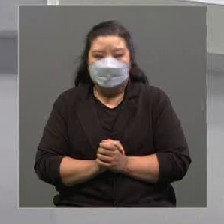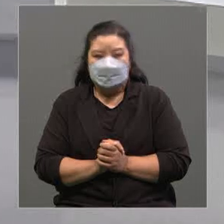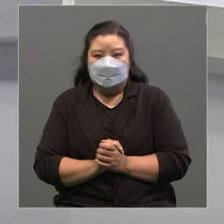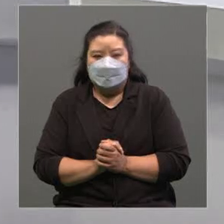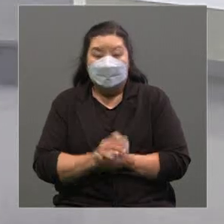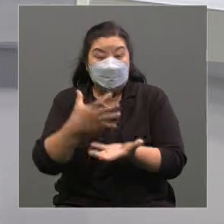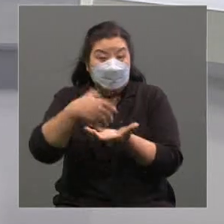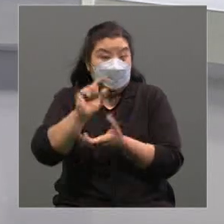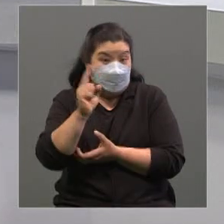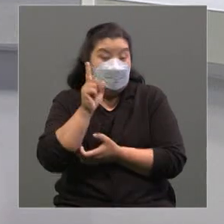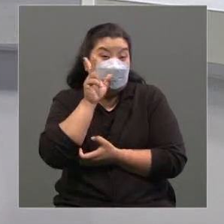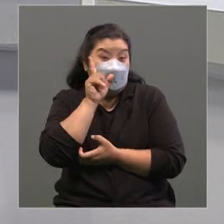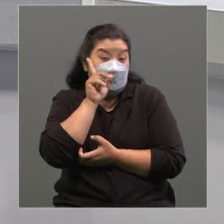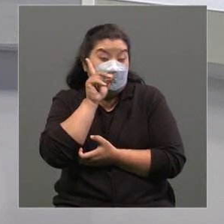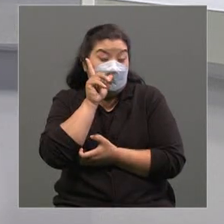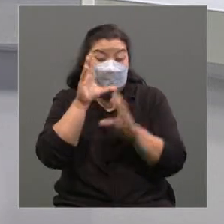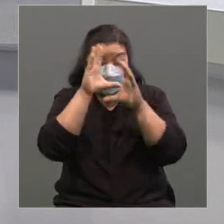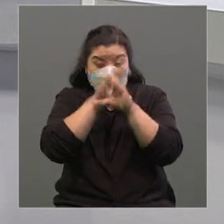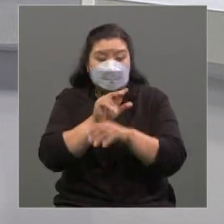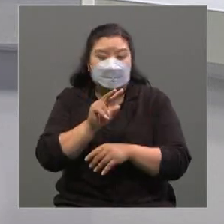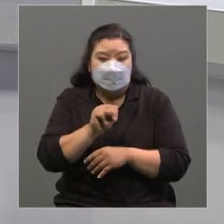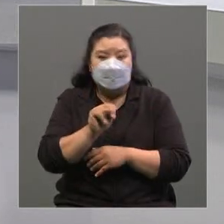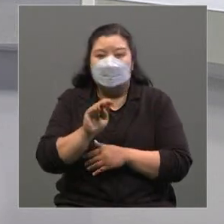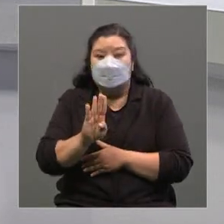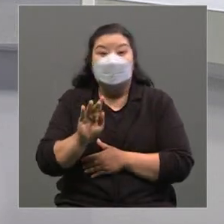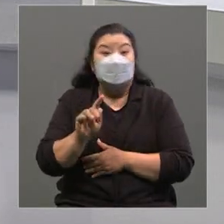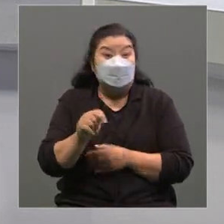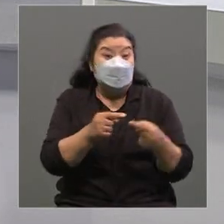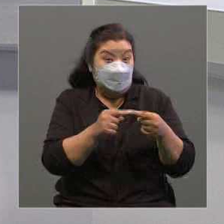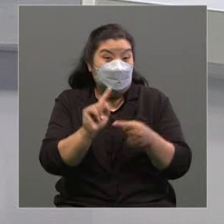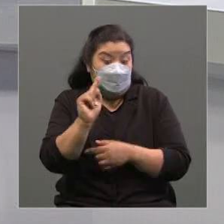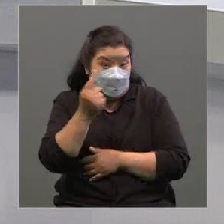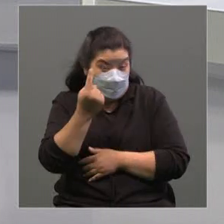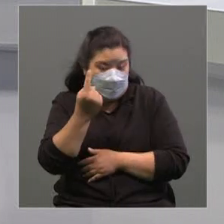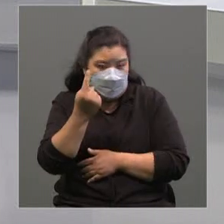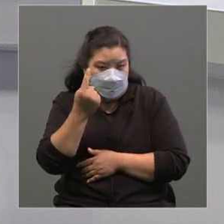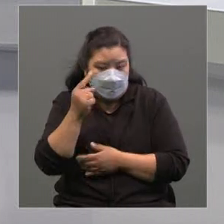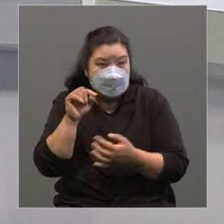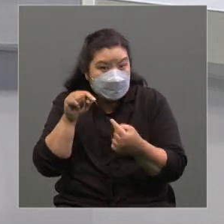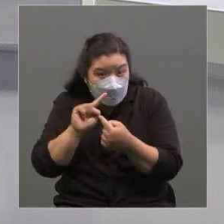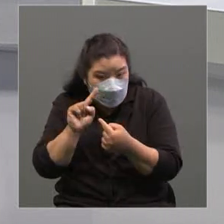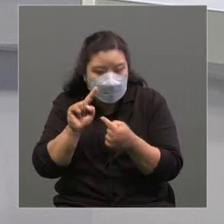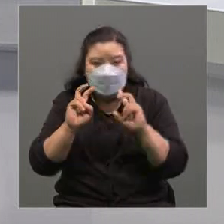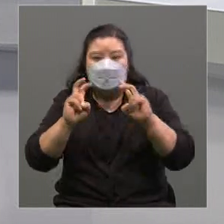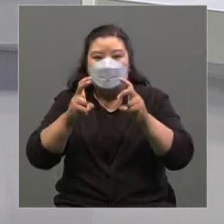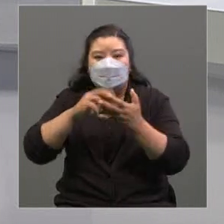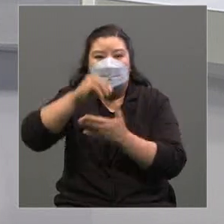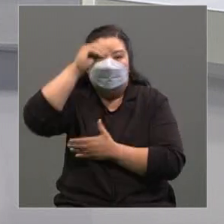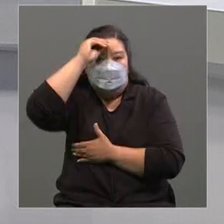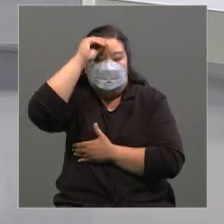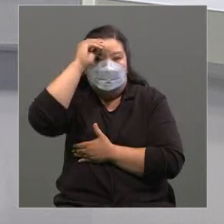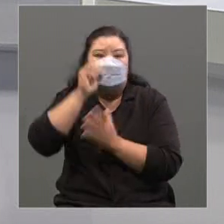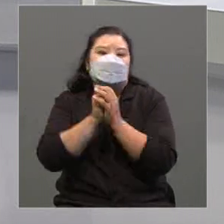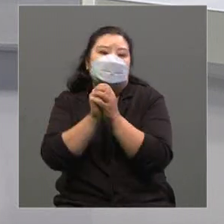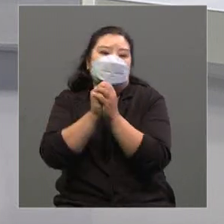กลับมาติดตามข่าวค่ำ MBT News กันต่อนะคะช่วงนี้มาดูความคืบหน้าคดีอุ้มฆ่านักศึกษาจีนกันก่อนนะคะคดีนี้เนี่ยคือเกิดขึ้นหลังจ